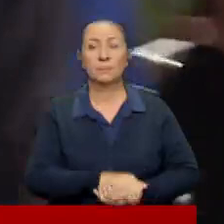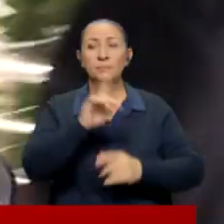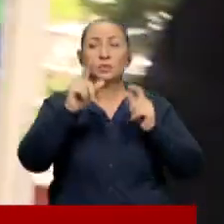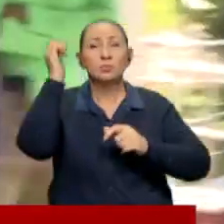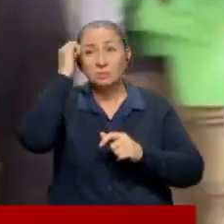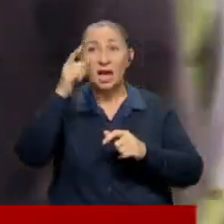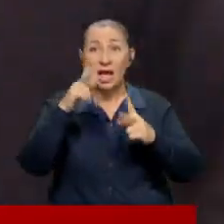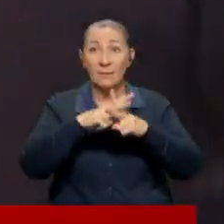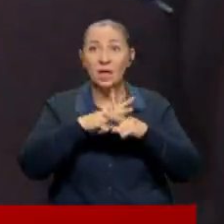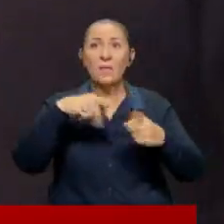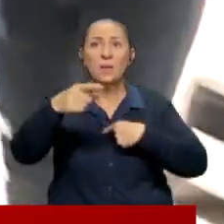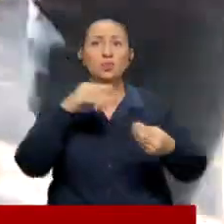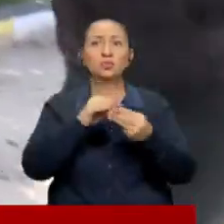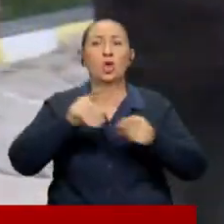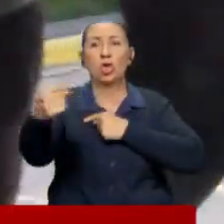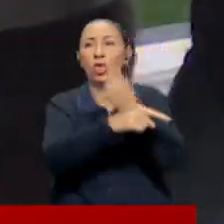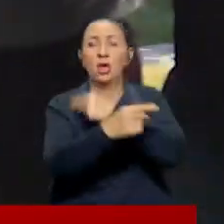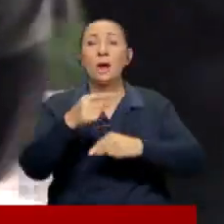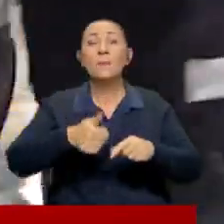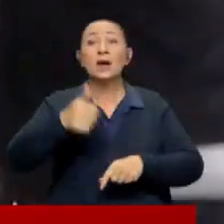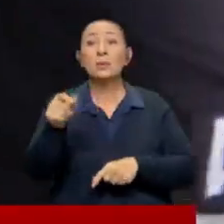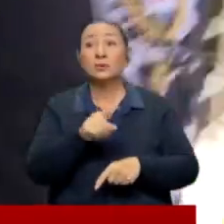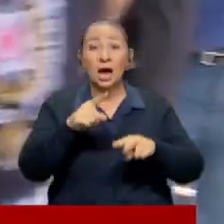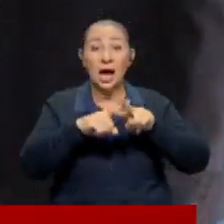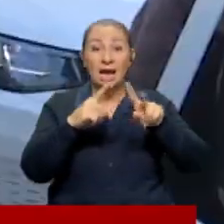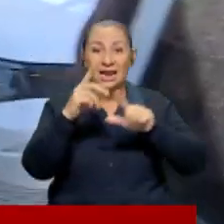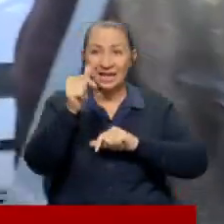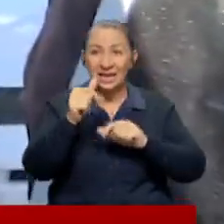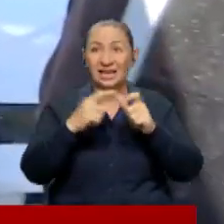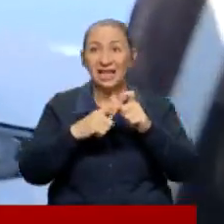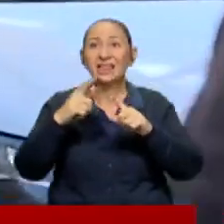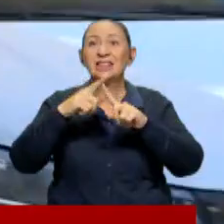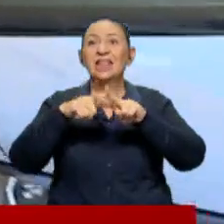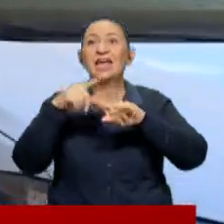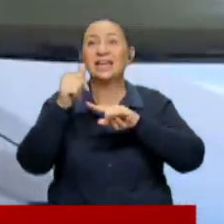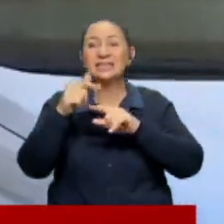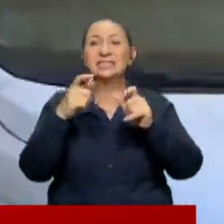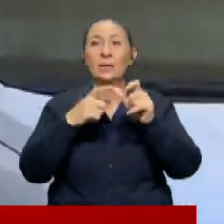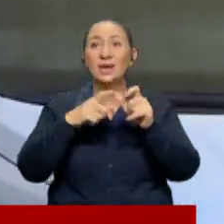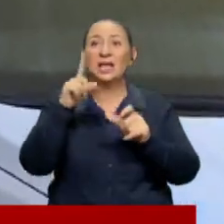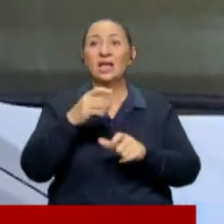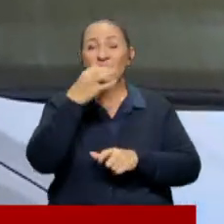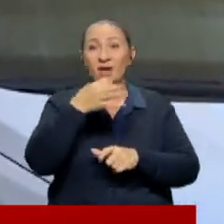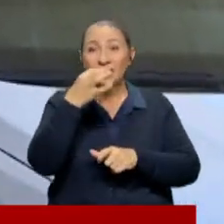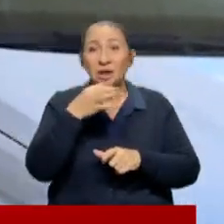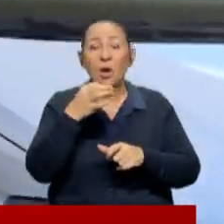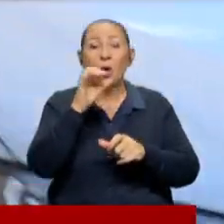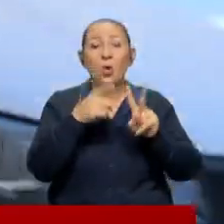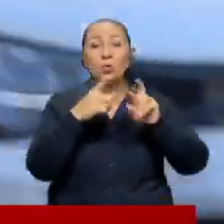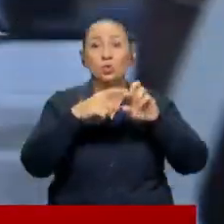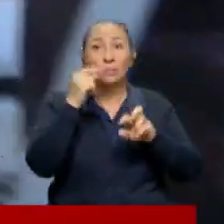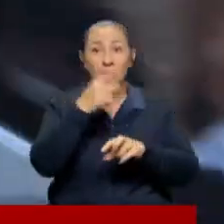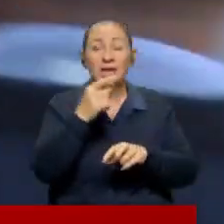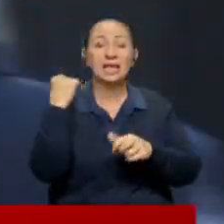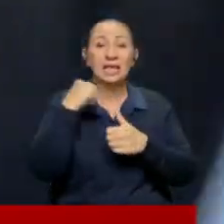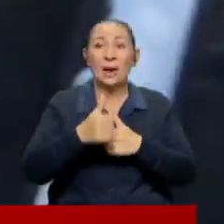Şüpheliler emniyette birbirini suçladı. Bakanlık müfettişi Ali G ile TAİ'de çalışan Semih S ilk ifadelerinde Onur Şener'i